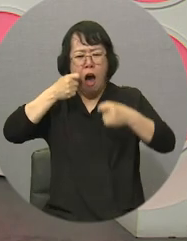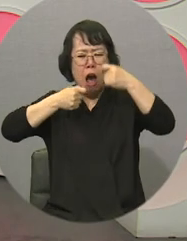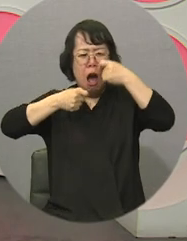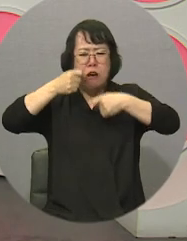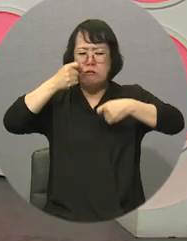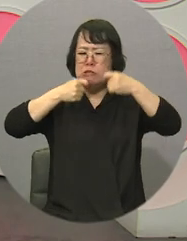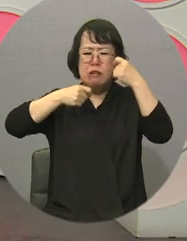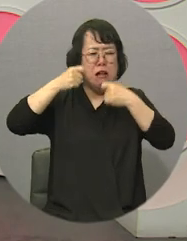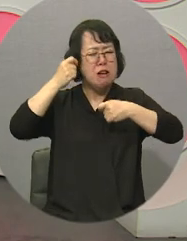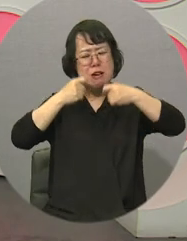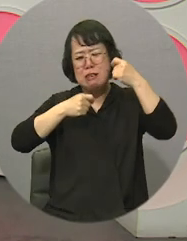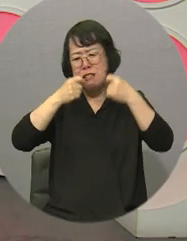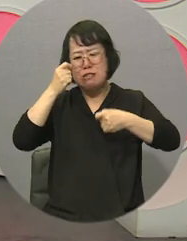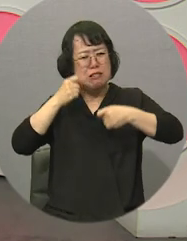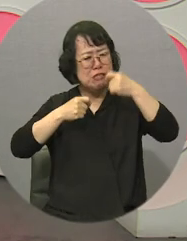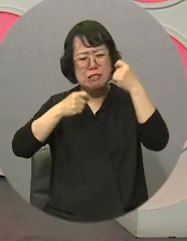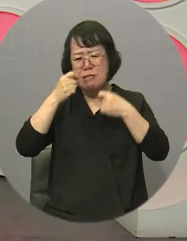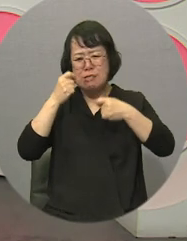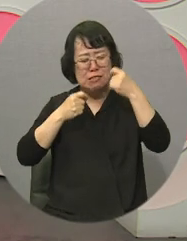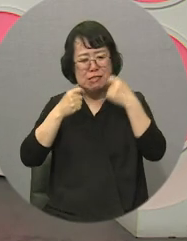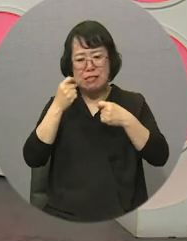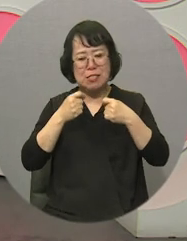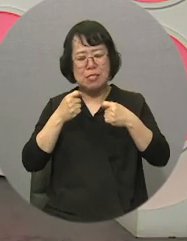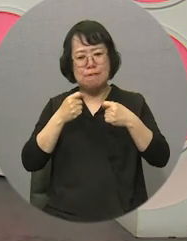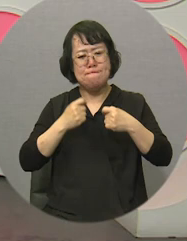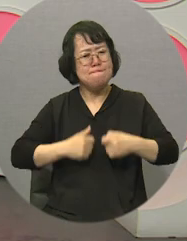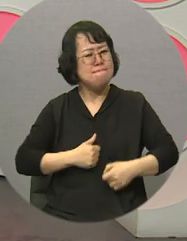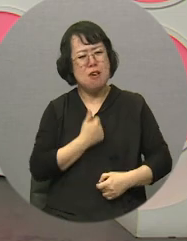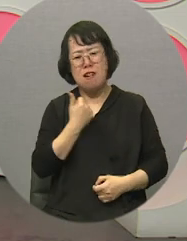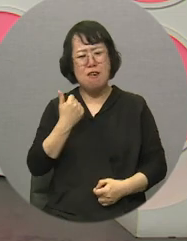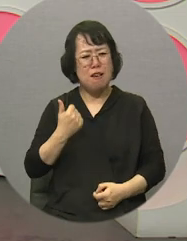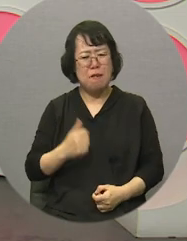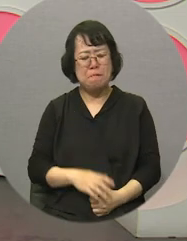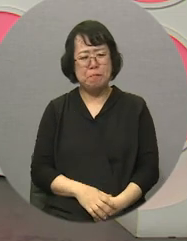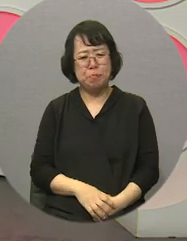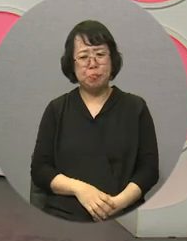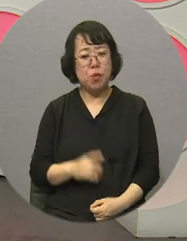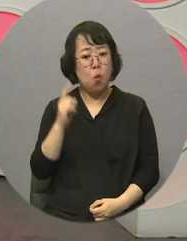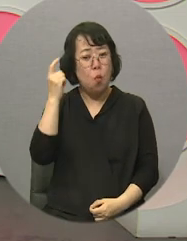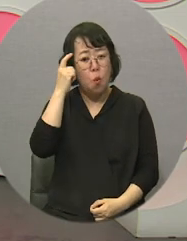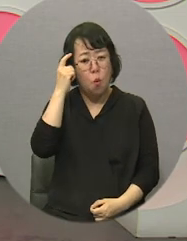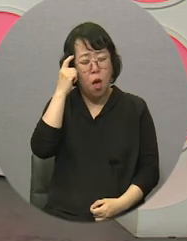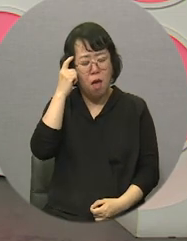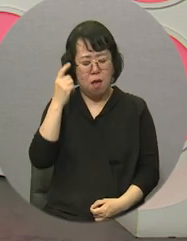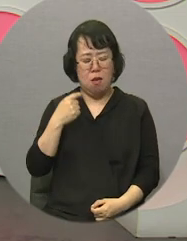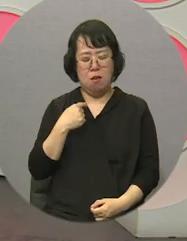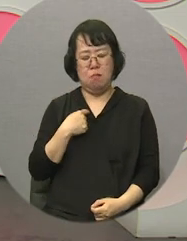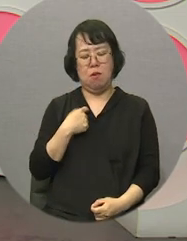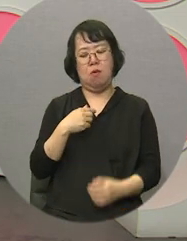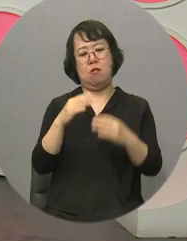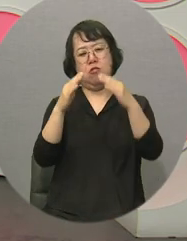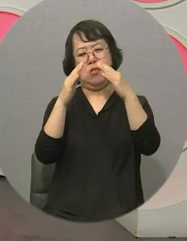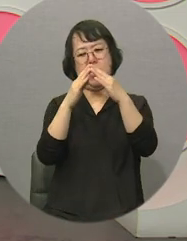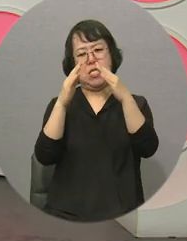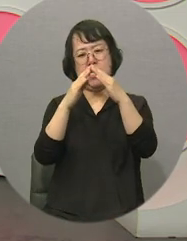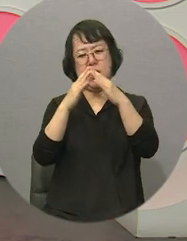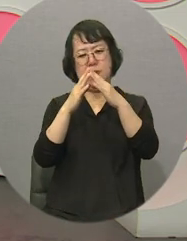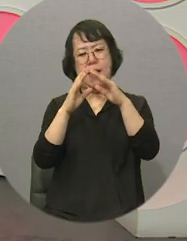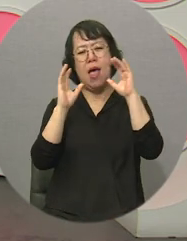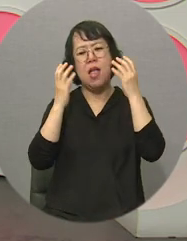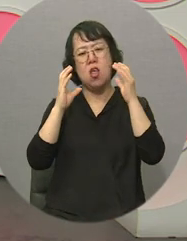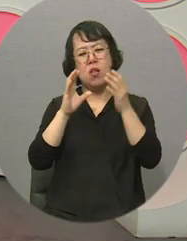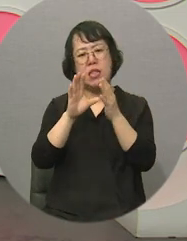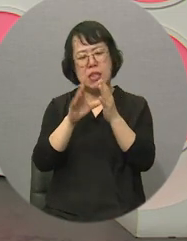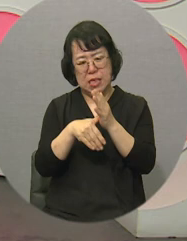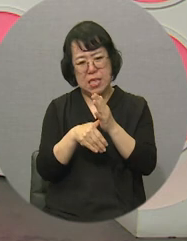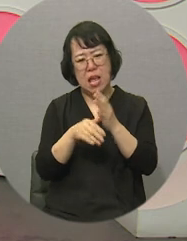막 펑펑 쏟아졌습니다. 저는 형편이 넉넉하지 않은 한부모 가정에서